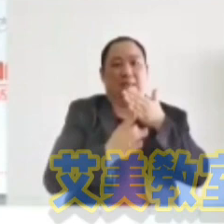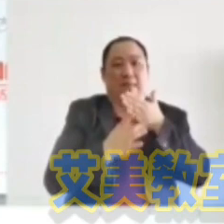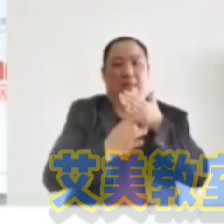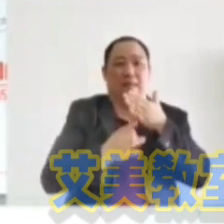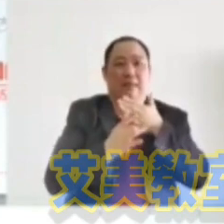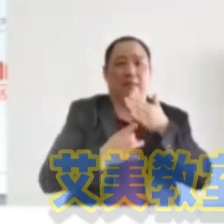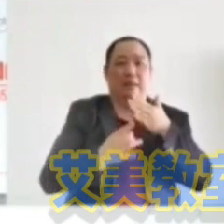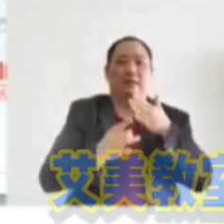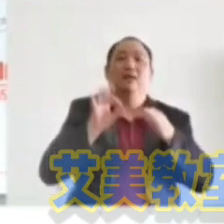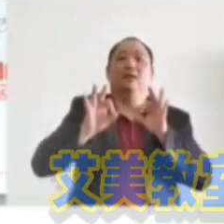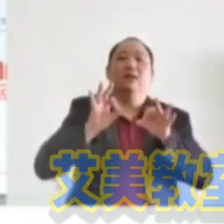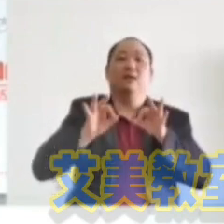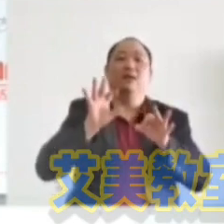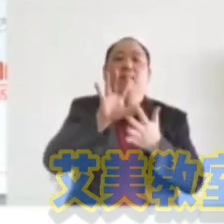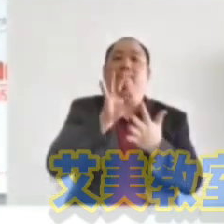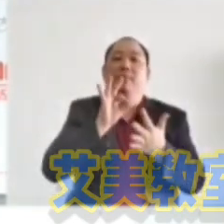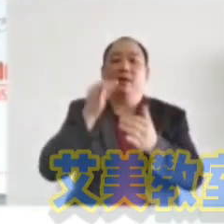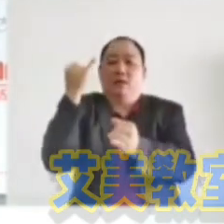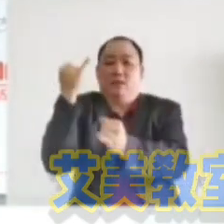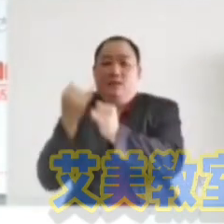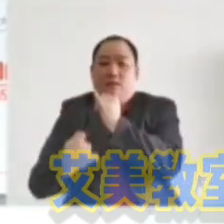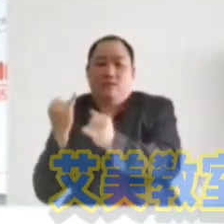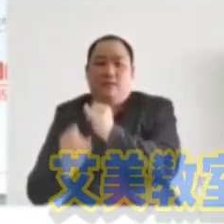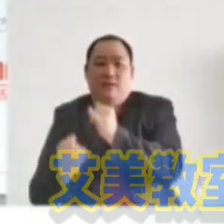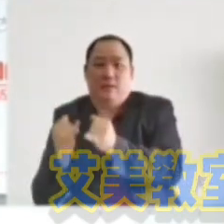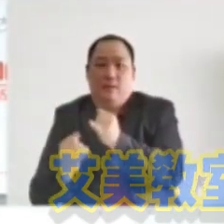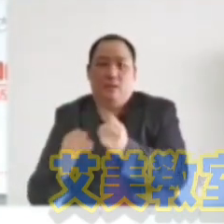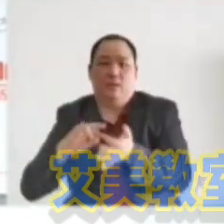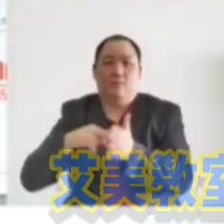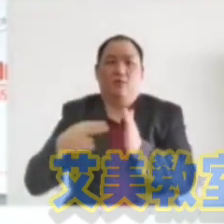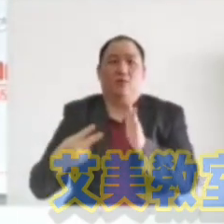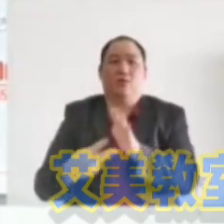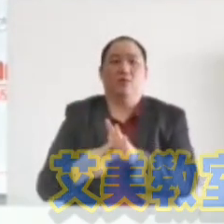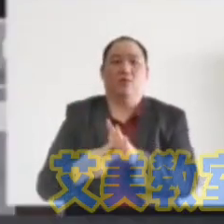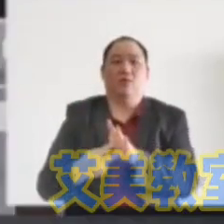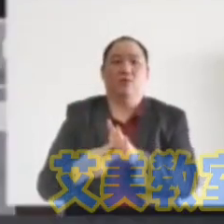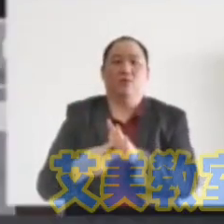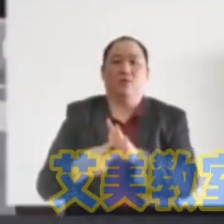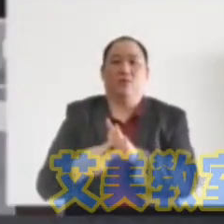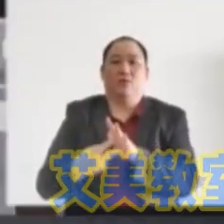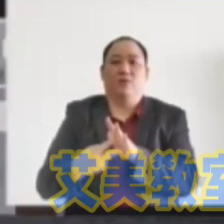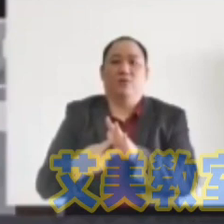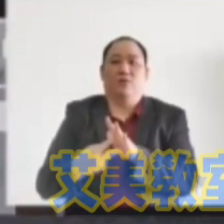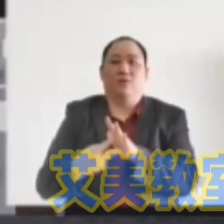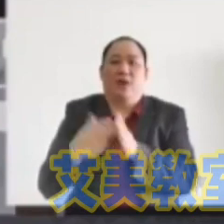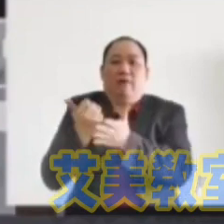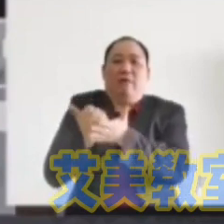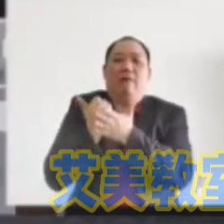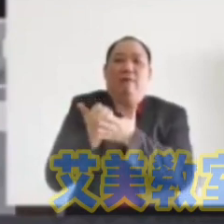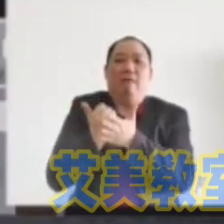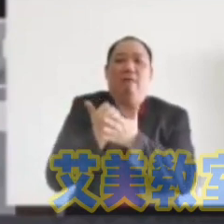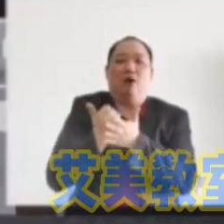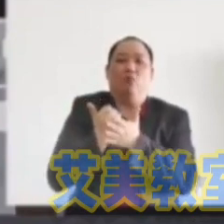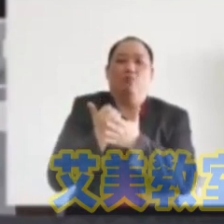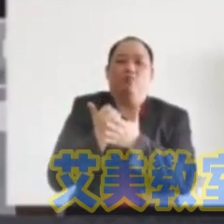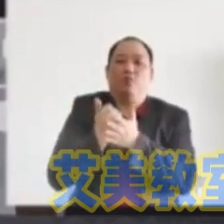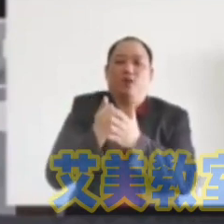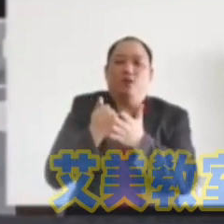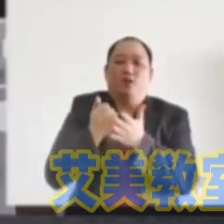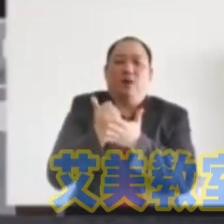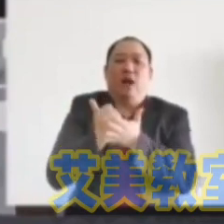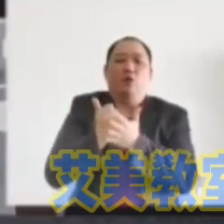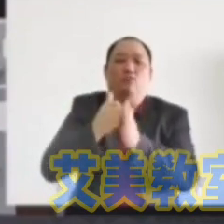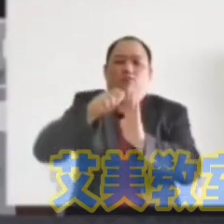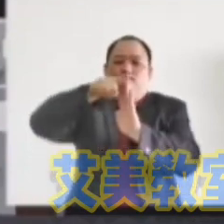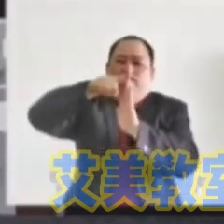养血；那当归尾呢，就是帮助破血。所以如果时常经痛啊、有淤血的人哦，都是需要这个当归